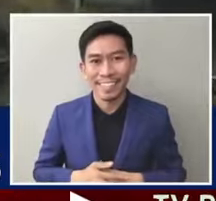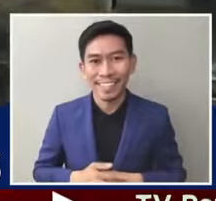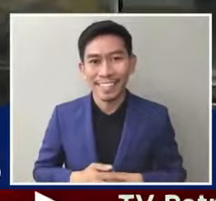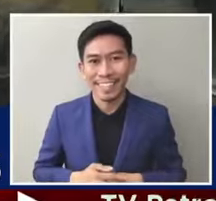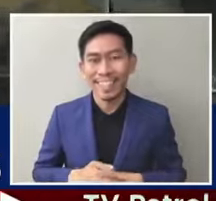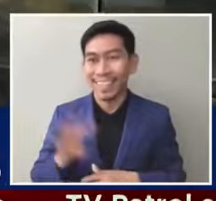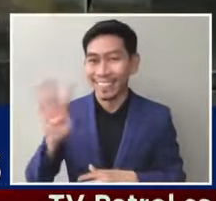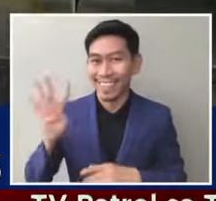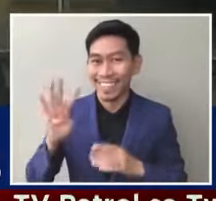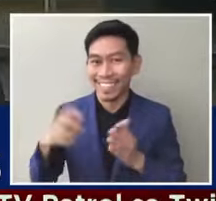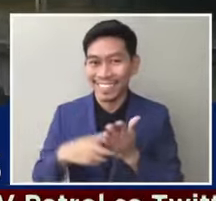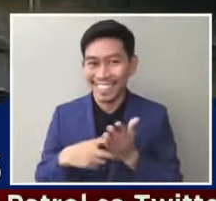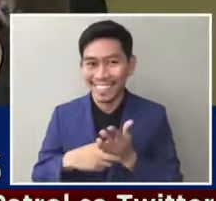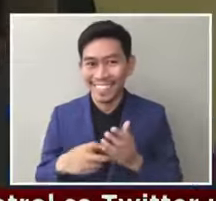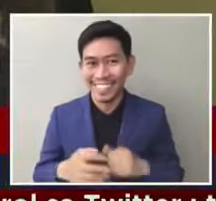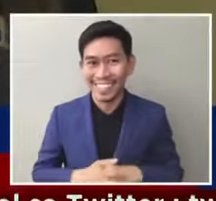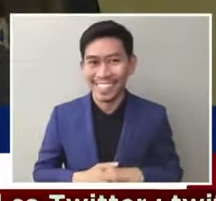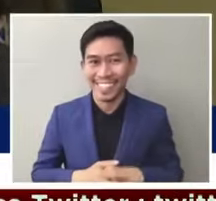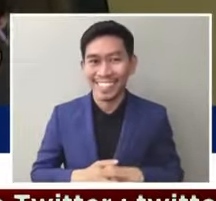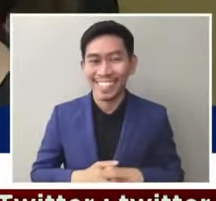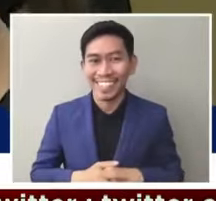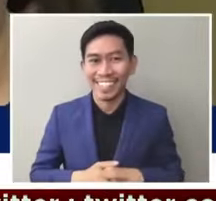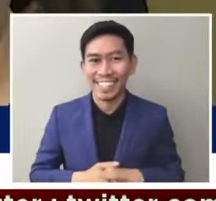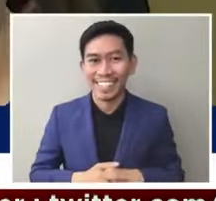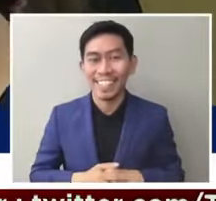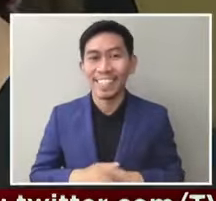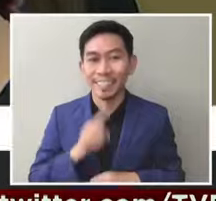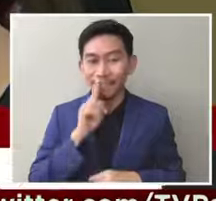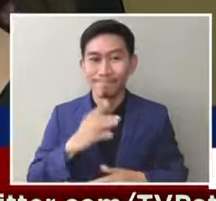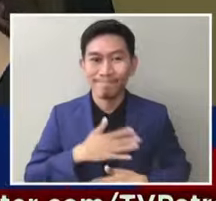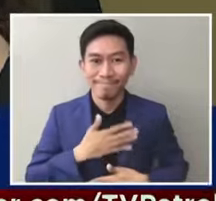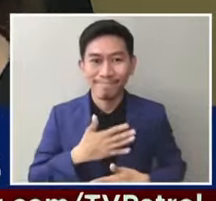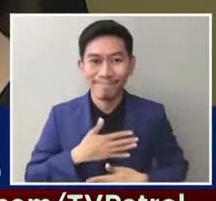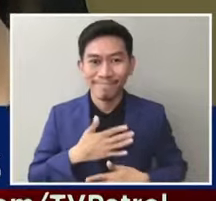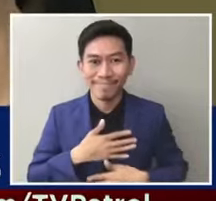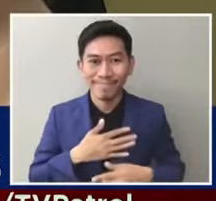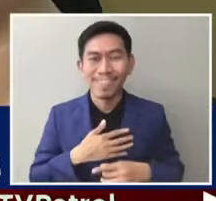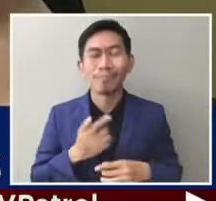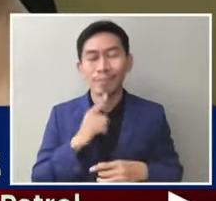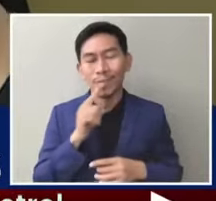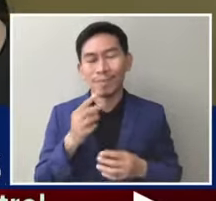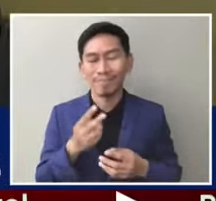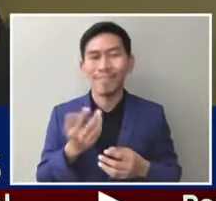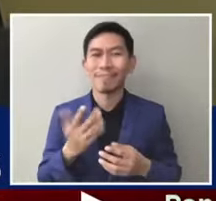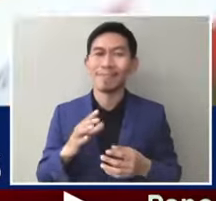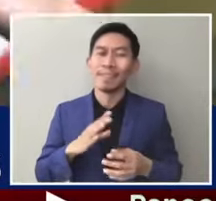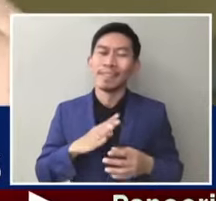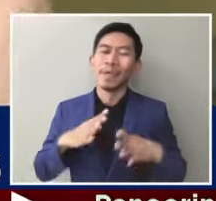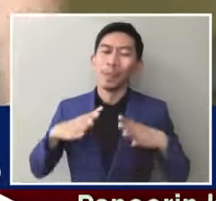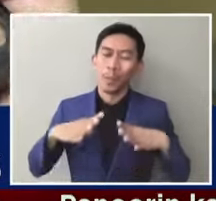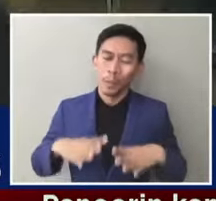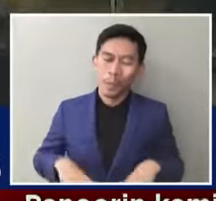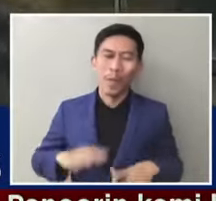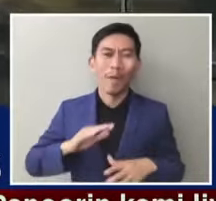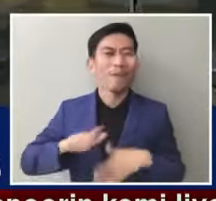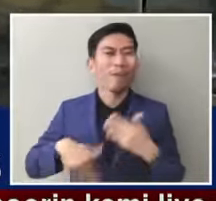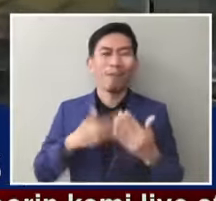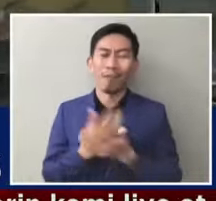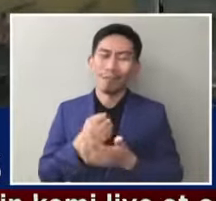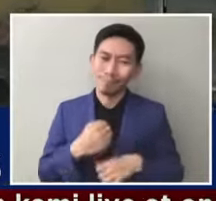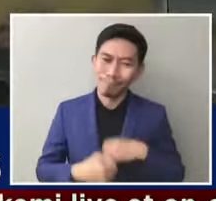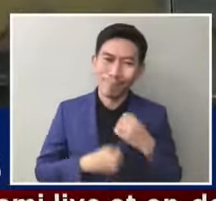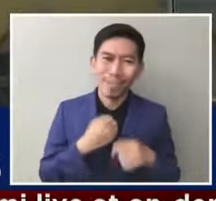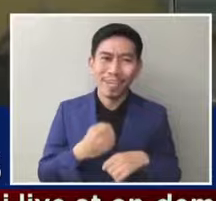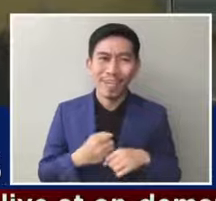For Beanie! Center, SVIP! Happy po. Worth it po lahat ng sacrifices namin. See you soon,